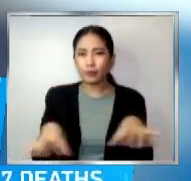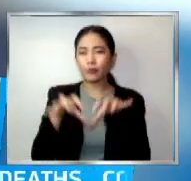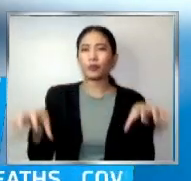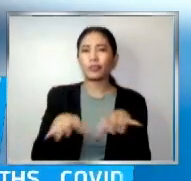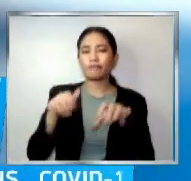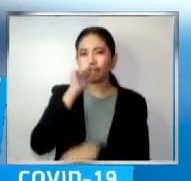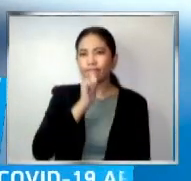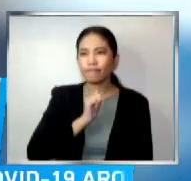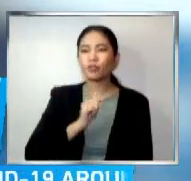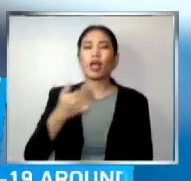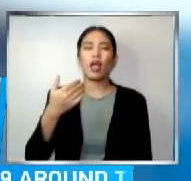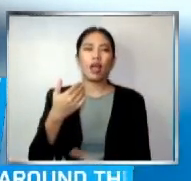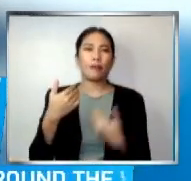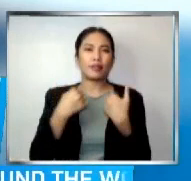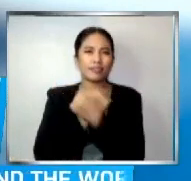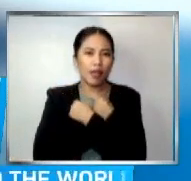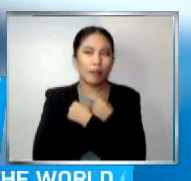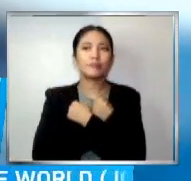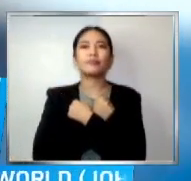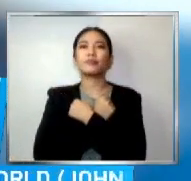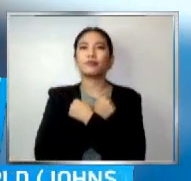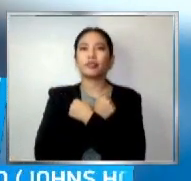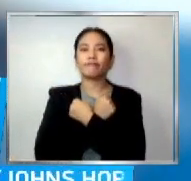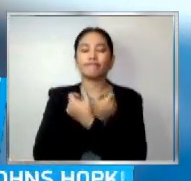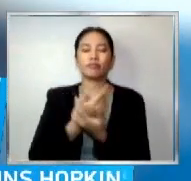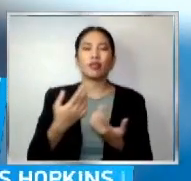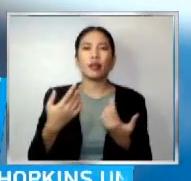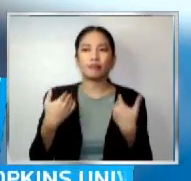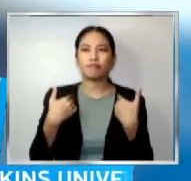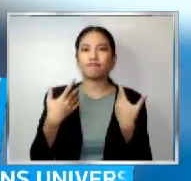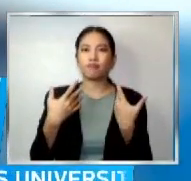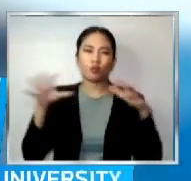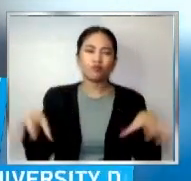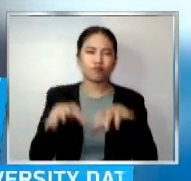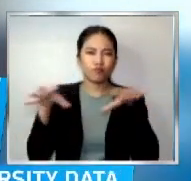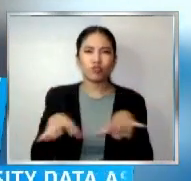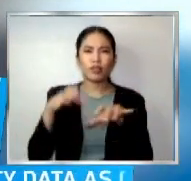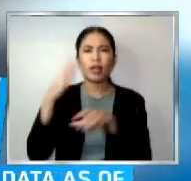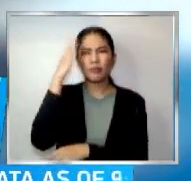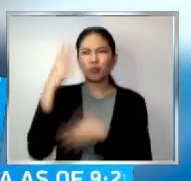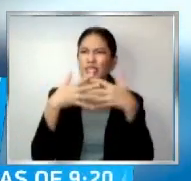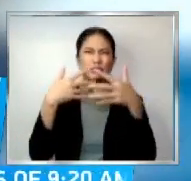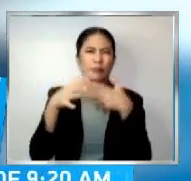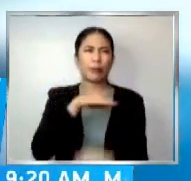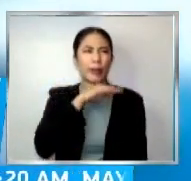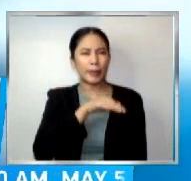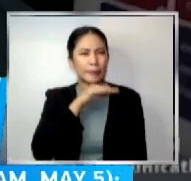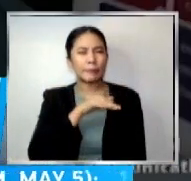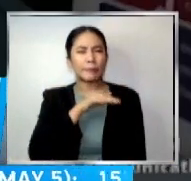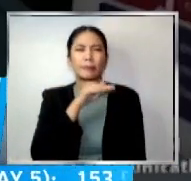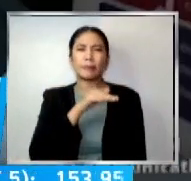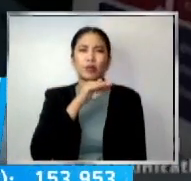pinupusuan mo, binibigyan mo ng commitment, binibigyan mo ng passion, kahit alam mong napapagod ka, is medyo nawawala